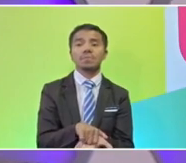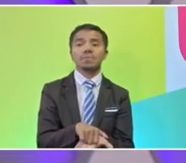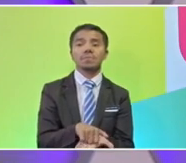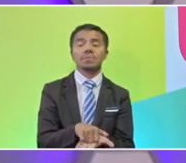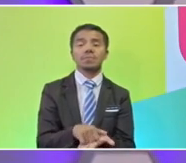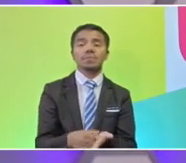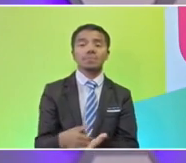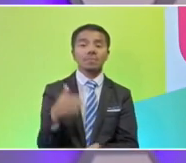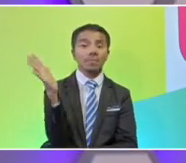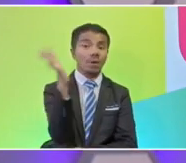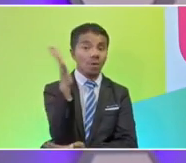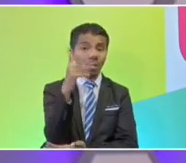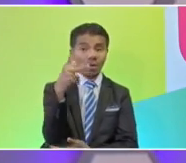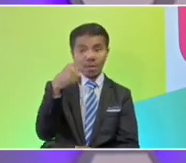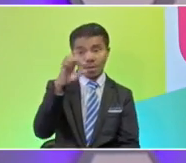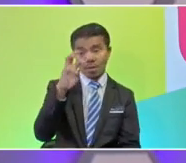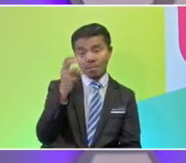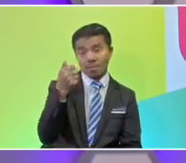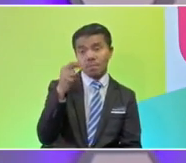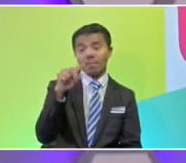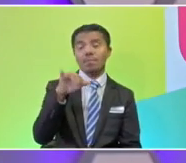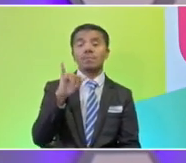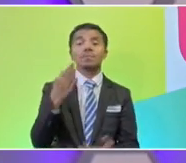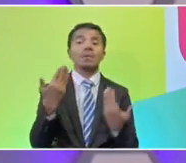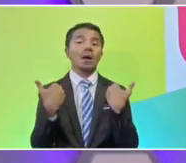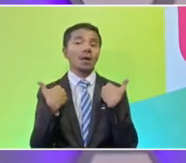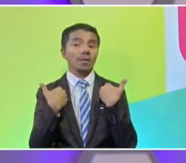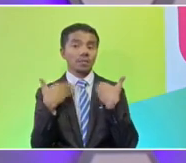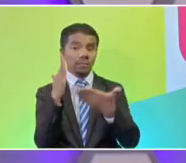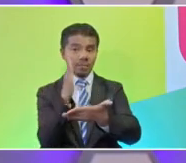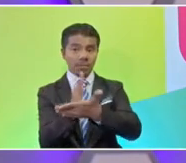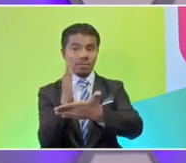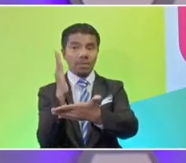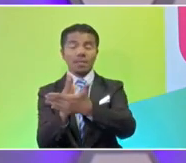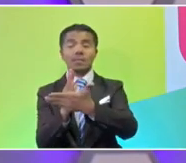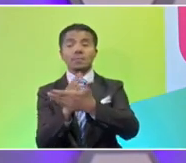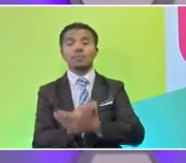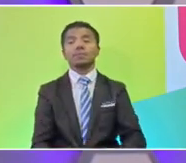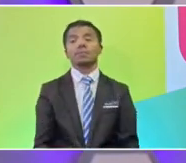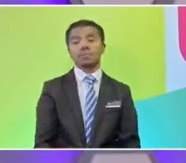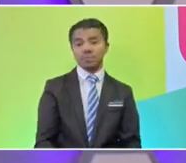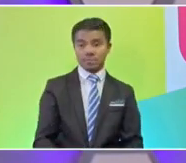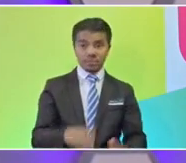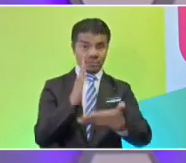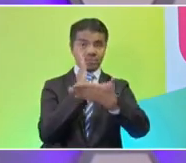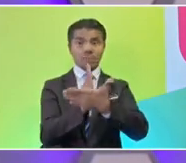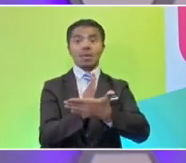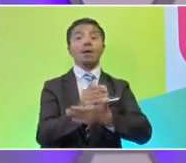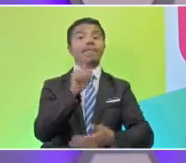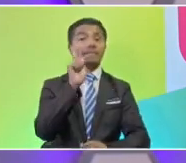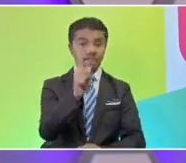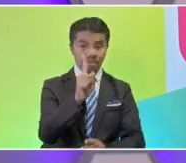ini ya dia mempunyai bagian-bagian ya bagian yang pertama Mari kita lihat